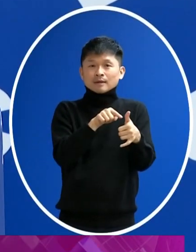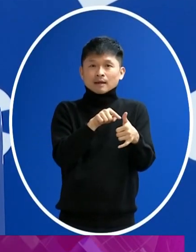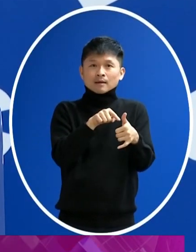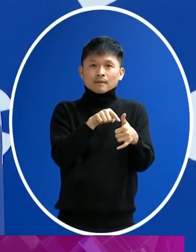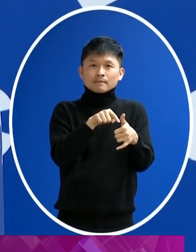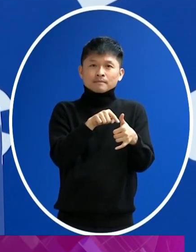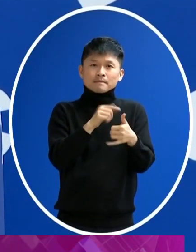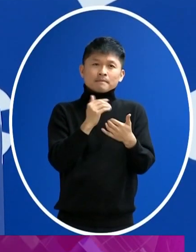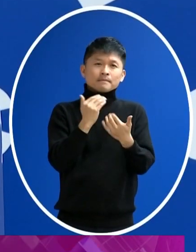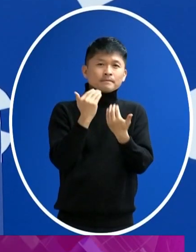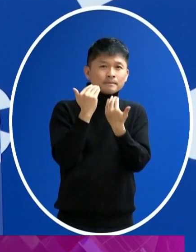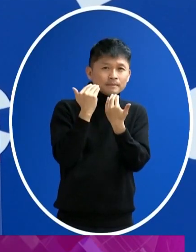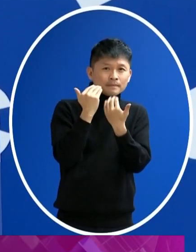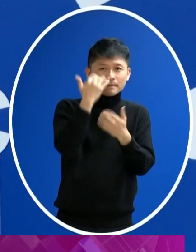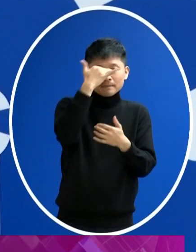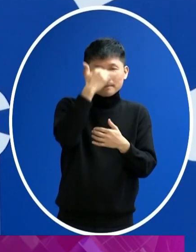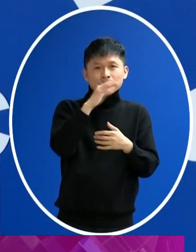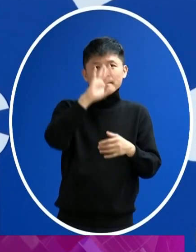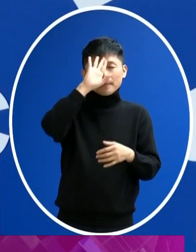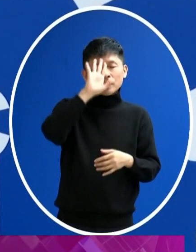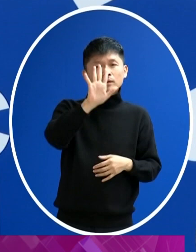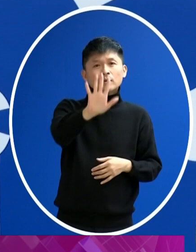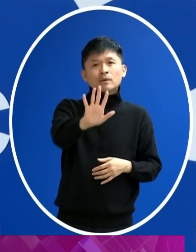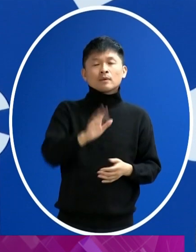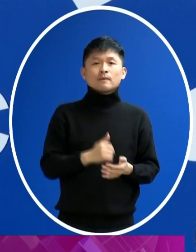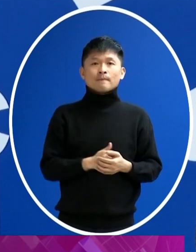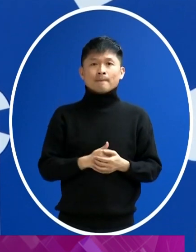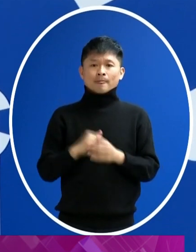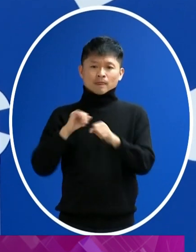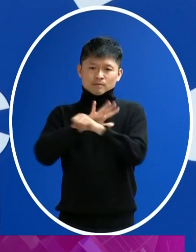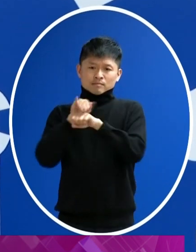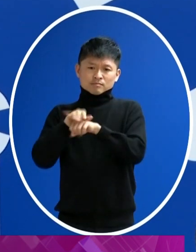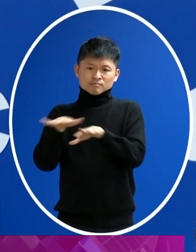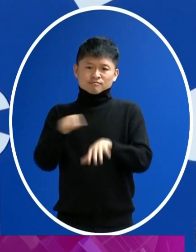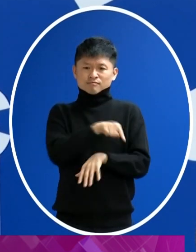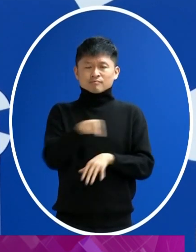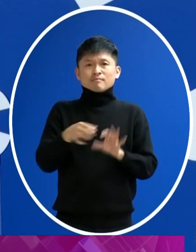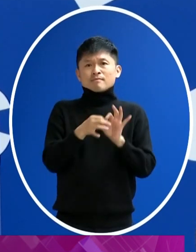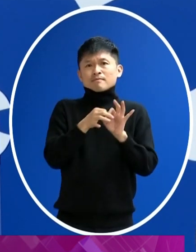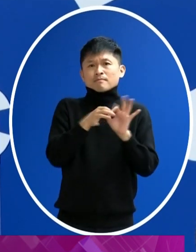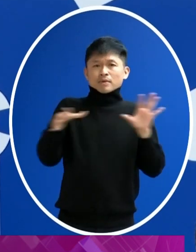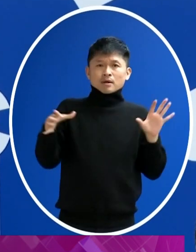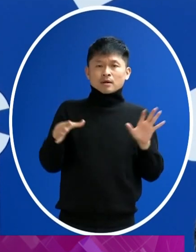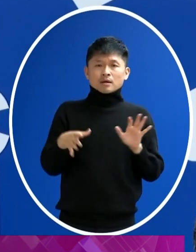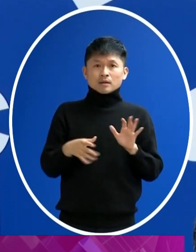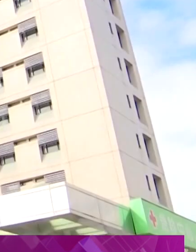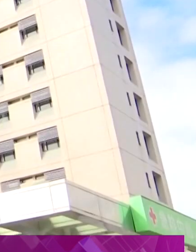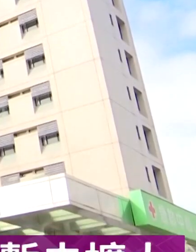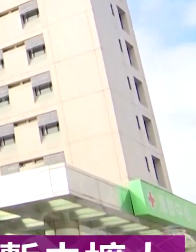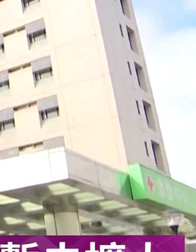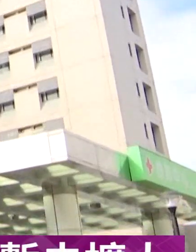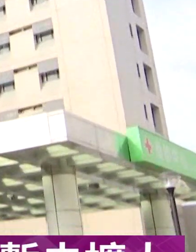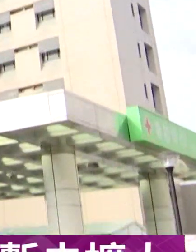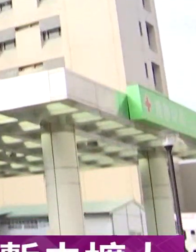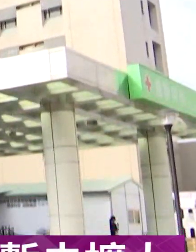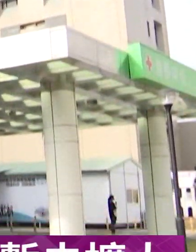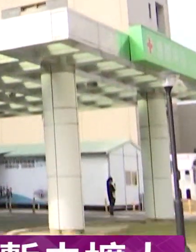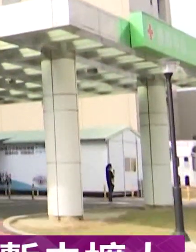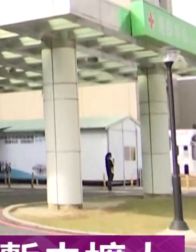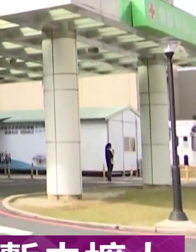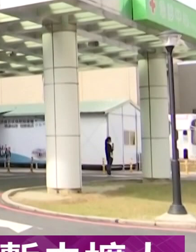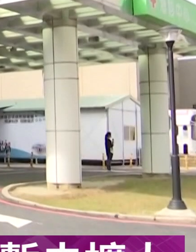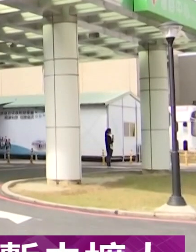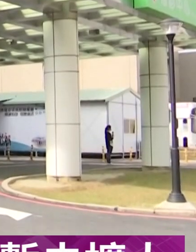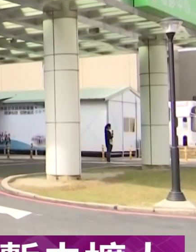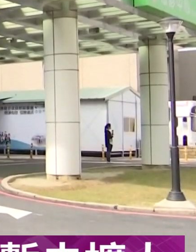在性的疾病啊，因为跟这个 COVID-19 没有什么直接相关，我们这边就不特别的去透露哈。 桃医群聚事件虽然